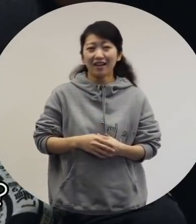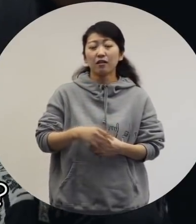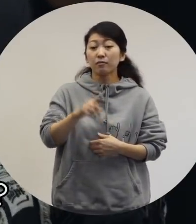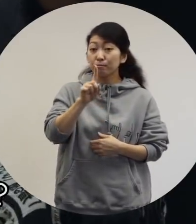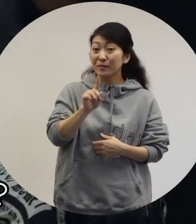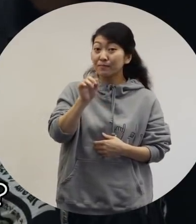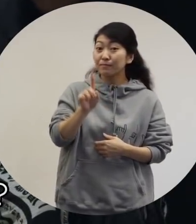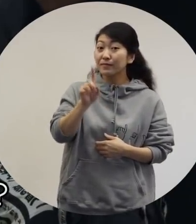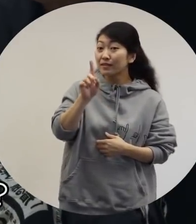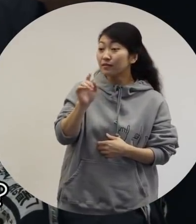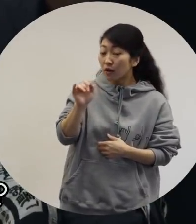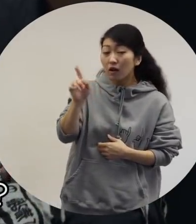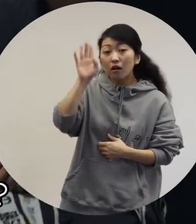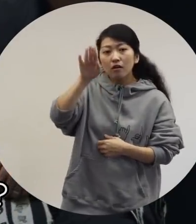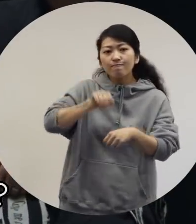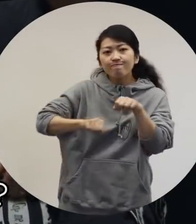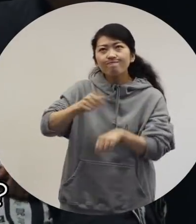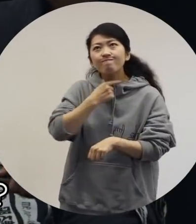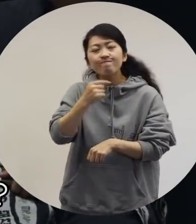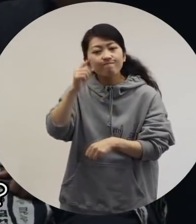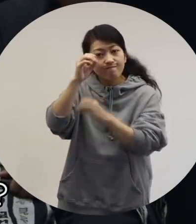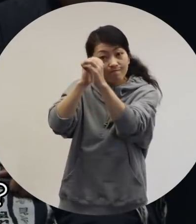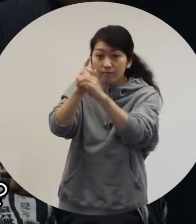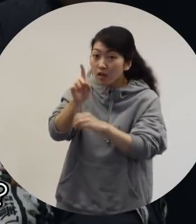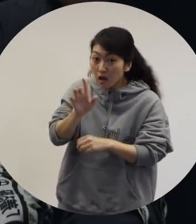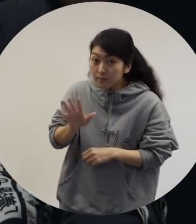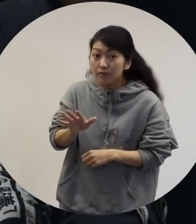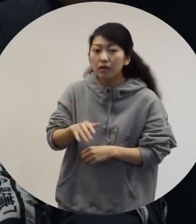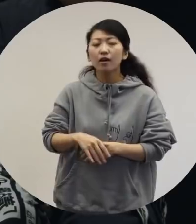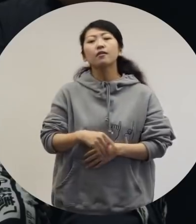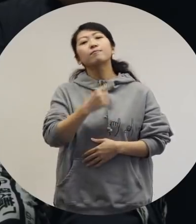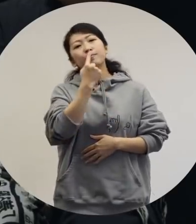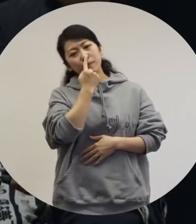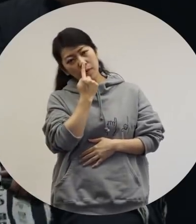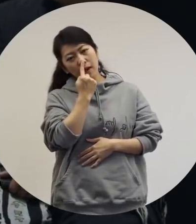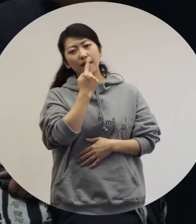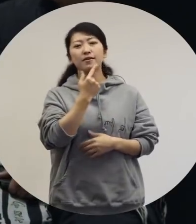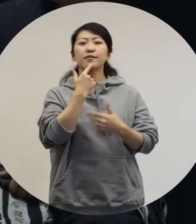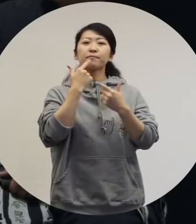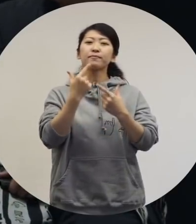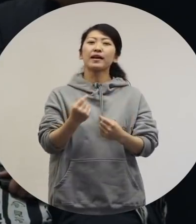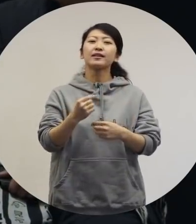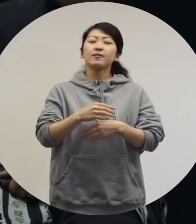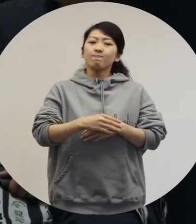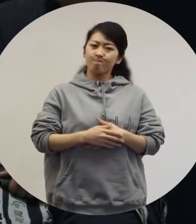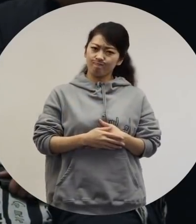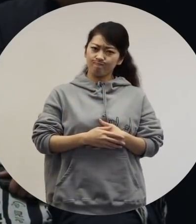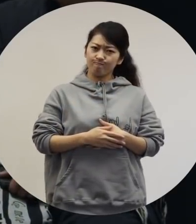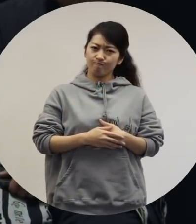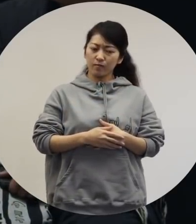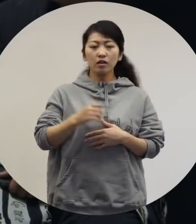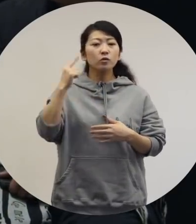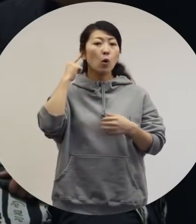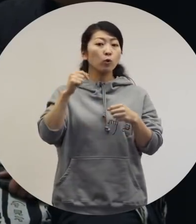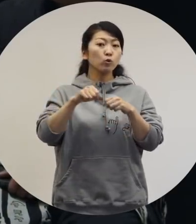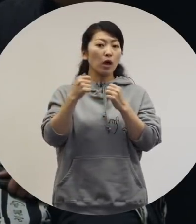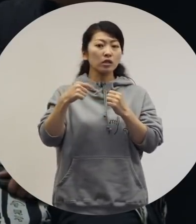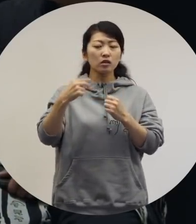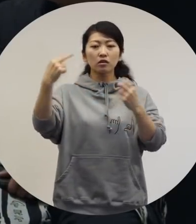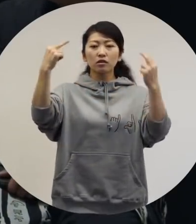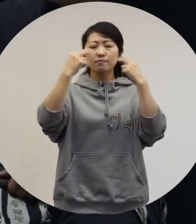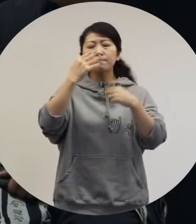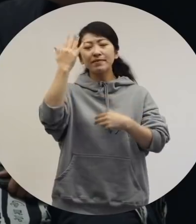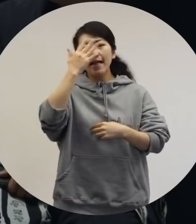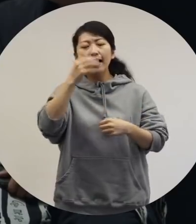ピッピとして今後どういう活動をしていきたいかってありますか？ ピッピとしてやっぱ補聴器、聴覚障